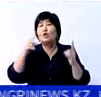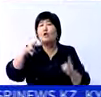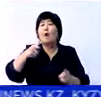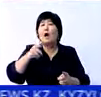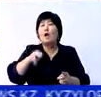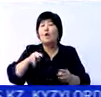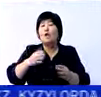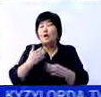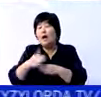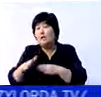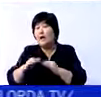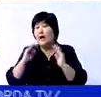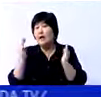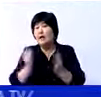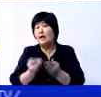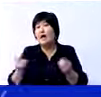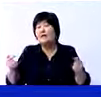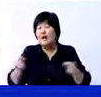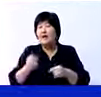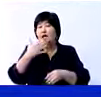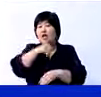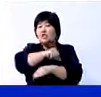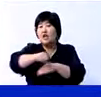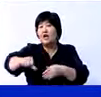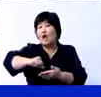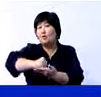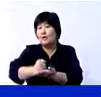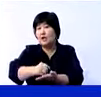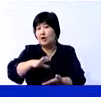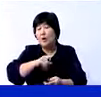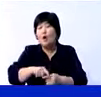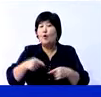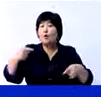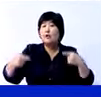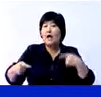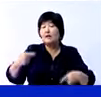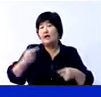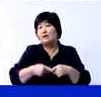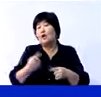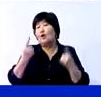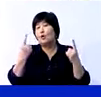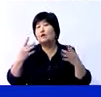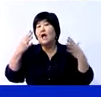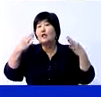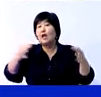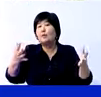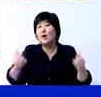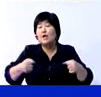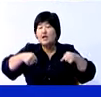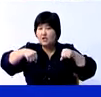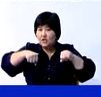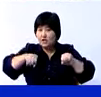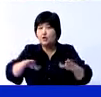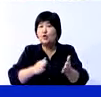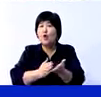империясынан бөлініп, енші алып нақты шекараларын белгілеген болатын. Осы Талас құрылтайы ұлыстардың тәуелсіздігін алуда шешуші